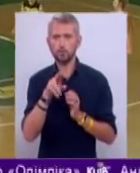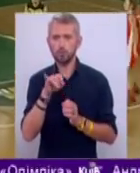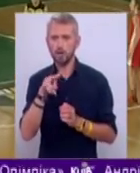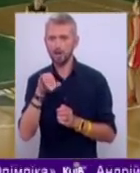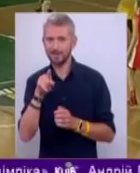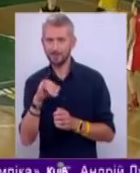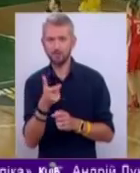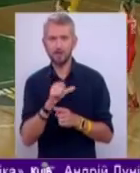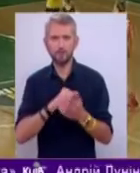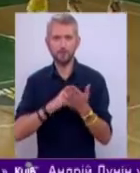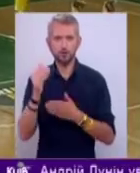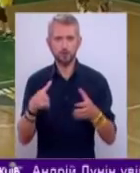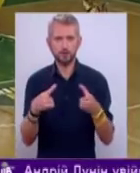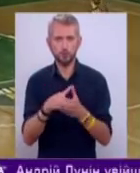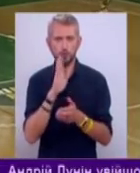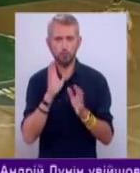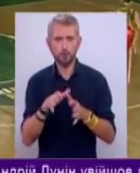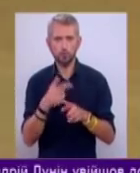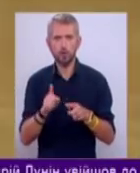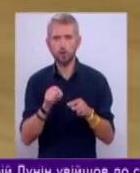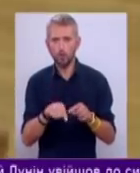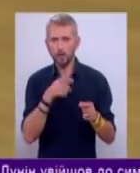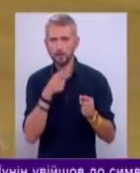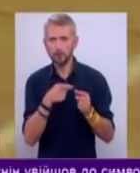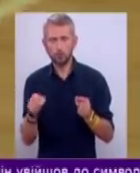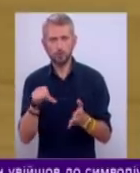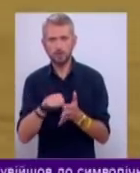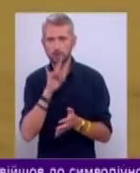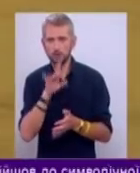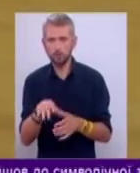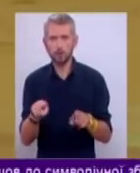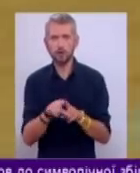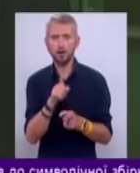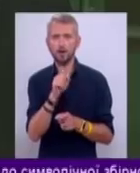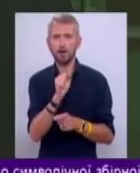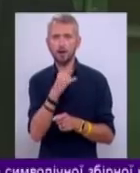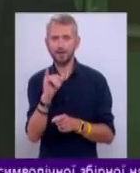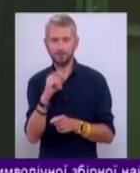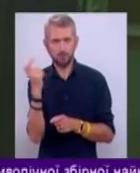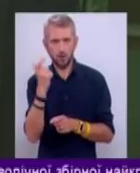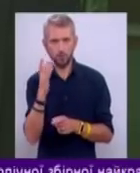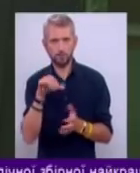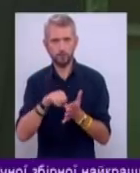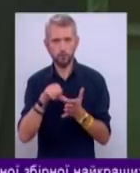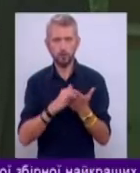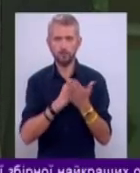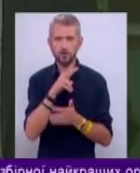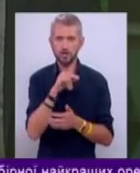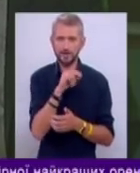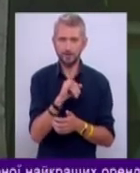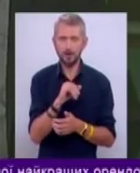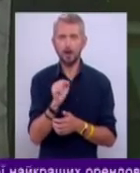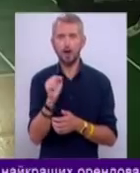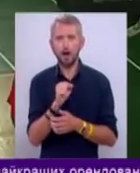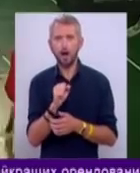у найвищому дивізіоні жіночого баскетболу цього сезону представлені не будуть. Так, ХАІ з Харкова виступить у вищій лізі, а